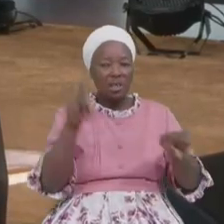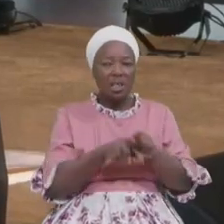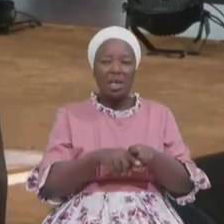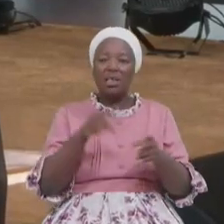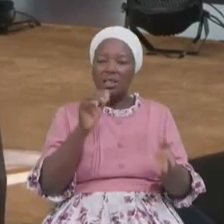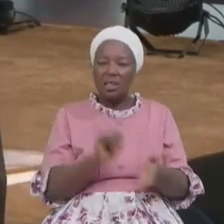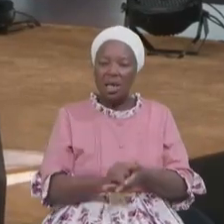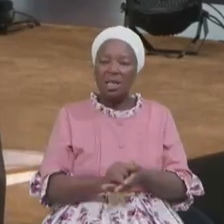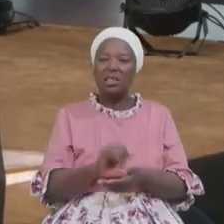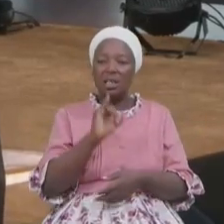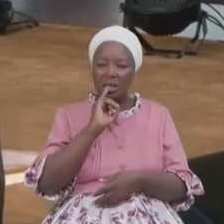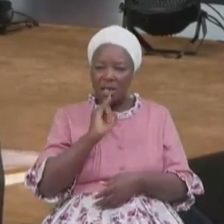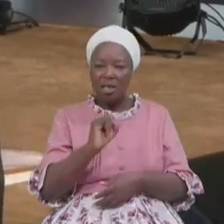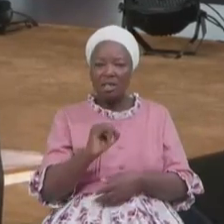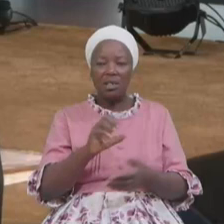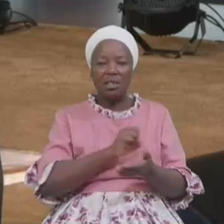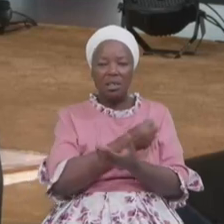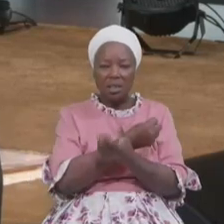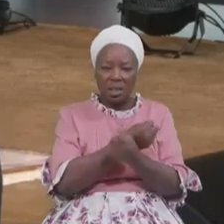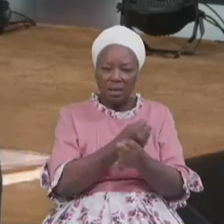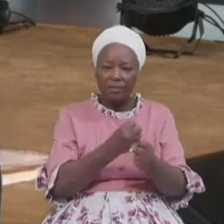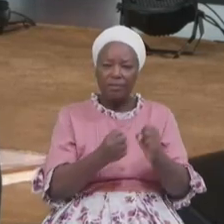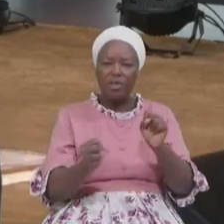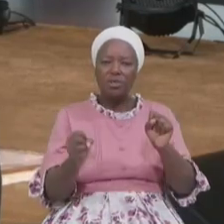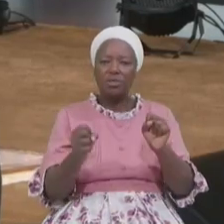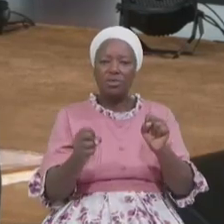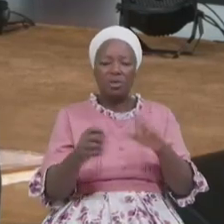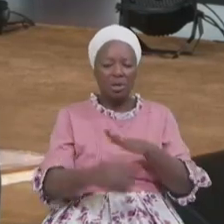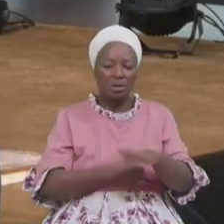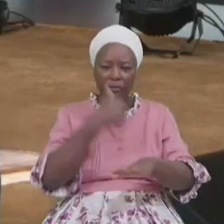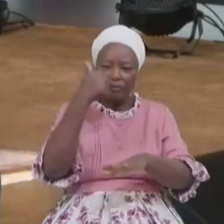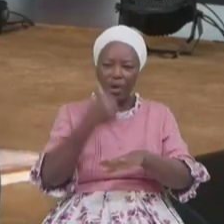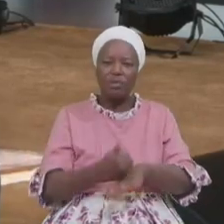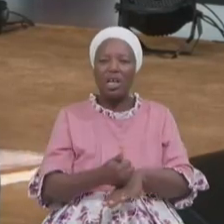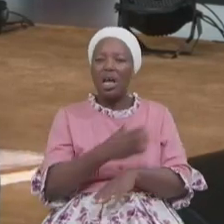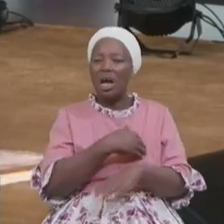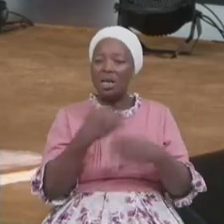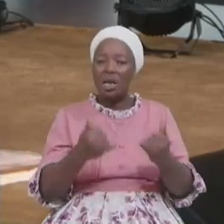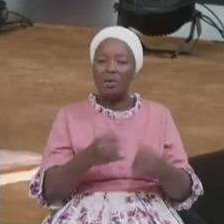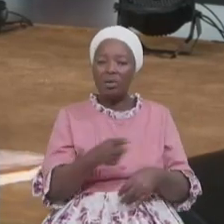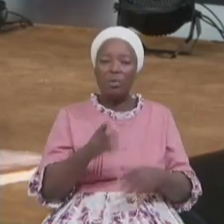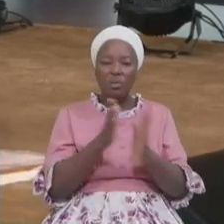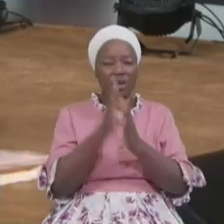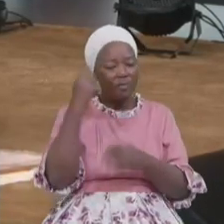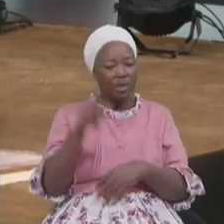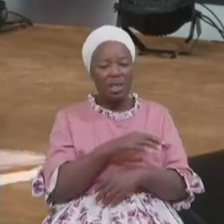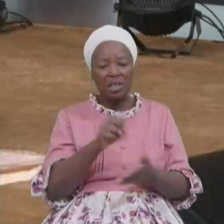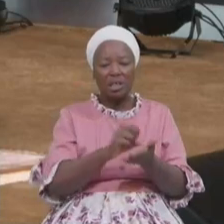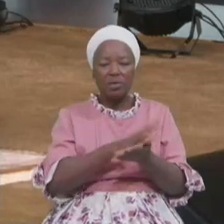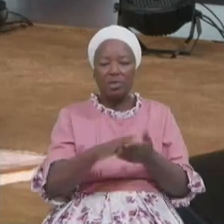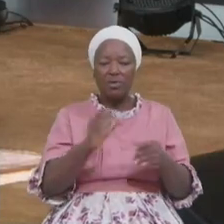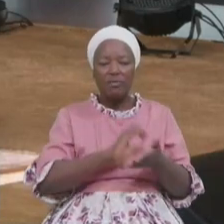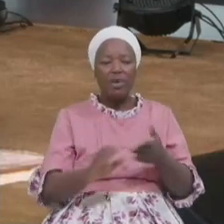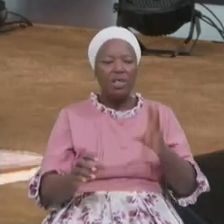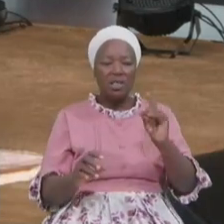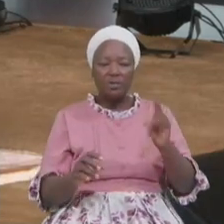cela, c'est le salut confirmé. Maintenant, il prie pour leur sanctification. Verset 17. Verset